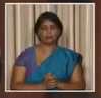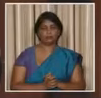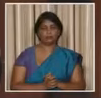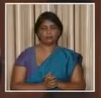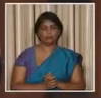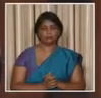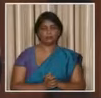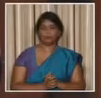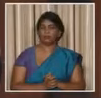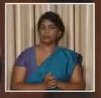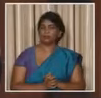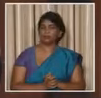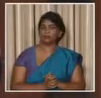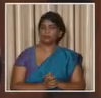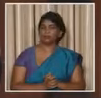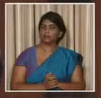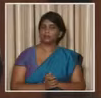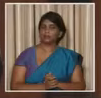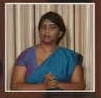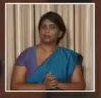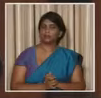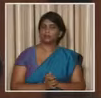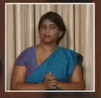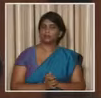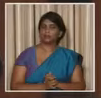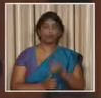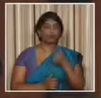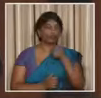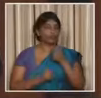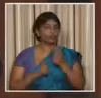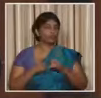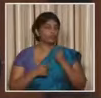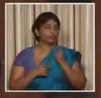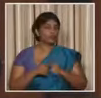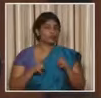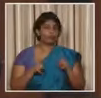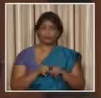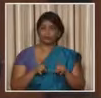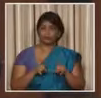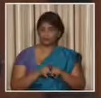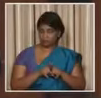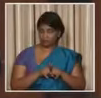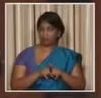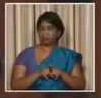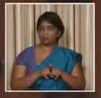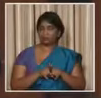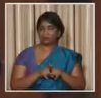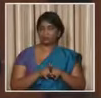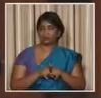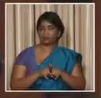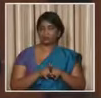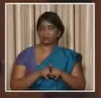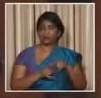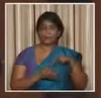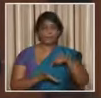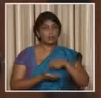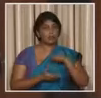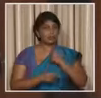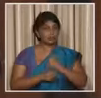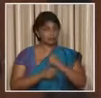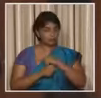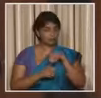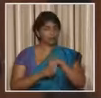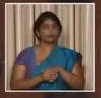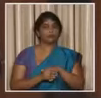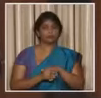பிரச்சனையை தீர்க்க முடியாதுன்றதுக்கான நல்லொரு உதாரணம். ஒரு கௌரவ மீன்பிடித்துறை அமைச்சராக இருந்து கொண்டு இதுவரை காலத்திலே நான் எத்தனையோ கோரிக்கையில்